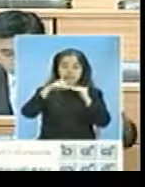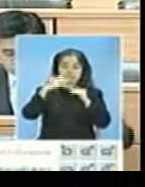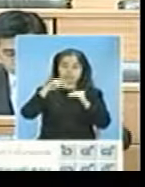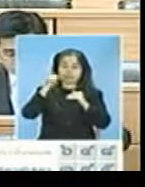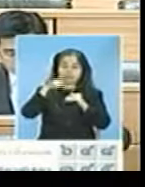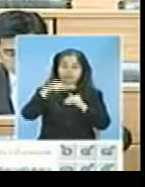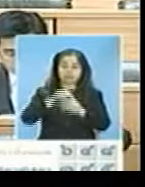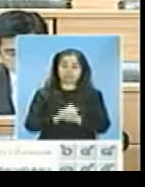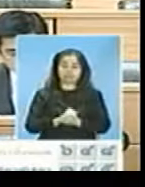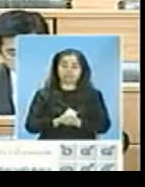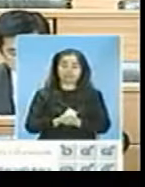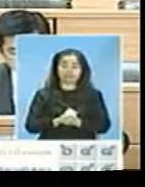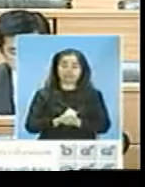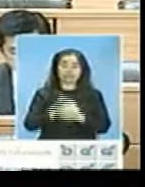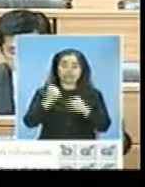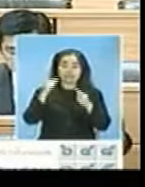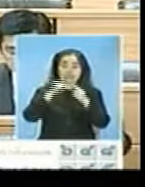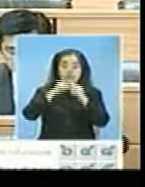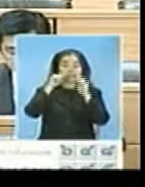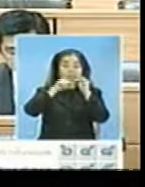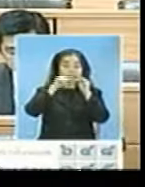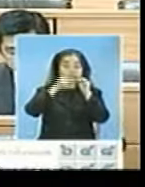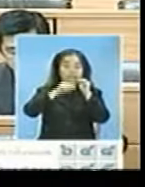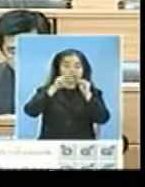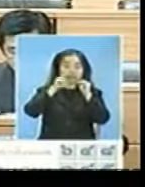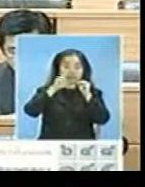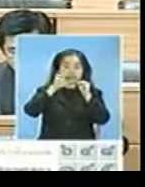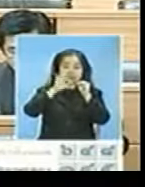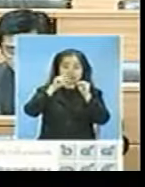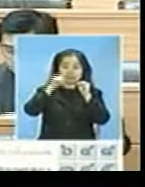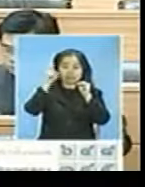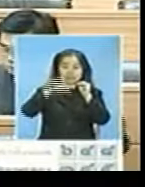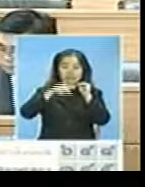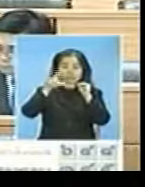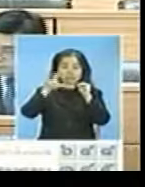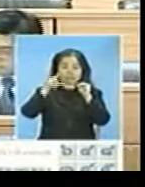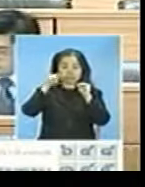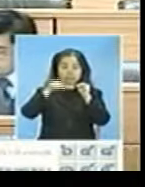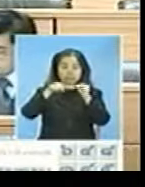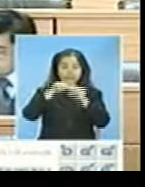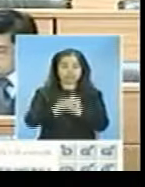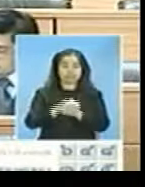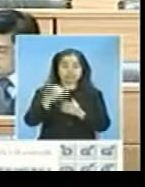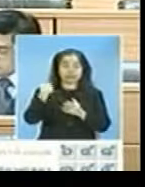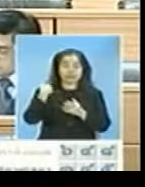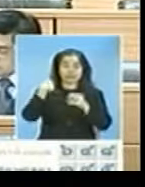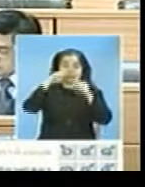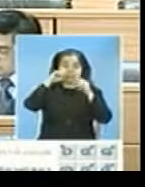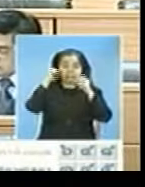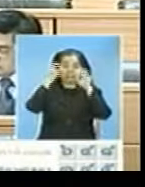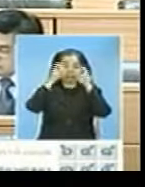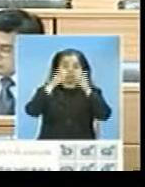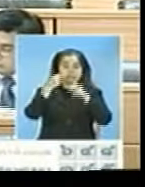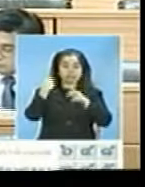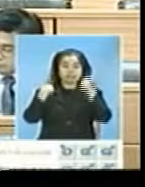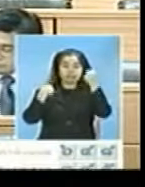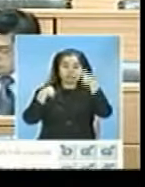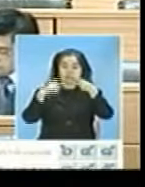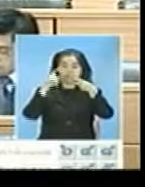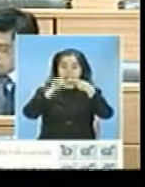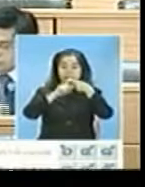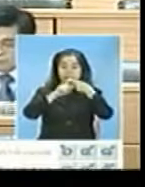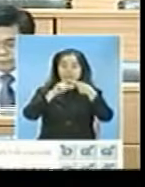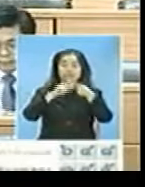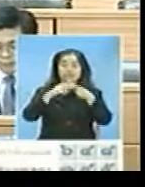ในมาตรา 291/3 ที่ผมได้แปลวัตติไว้ใน2ประเด็นนี่ประเด็นที่1นี่อยาก